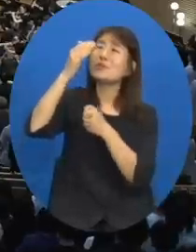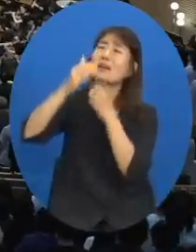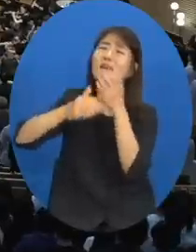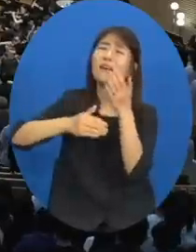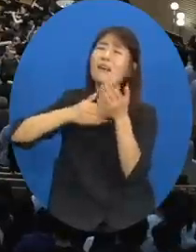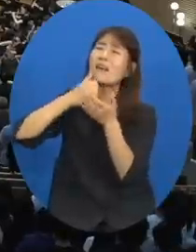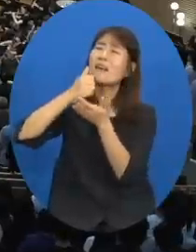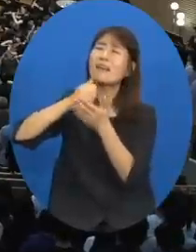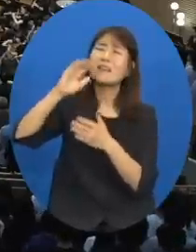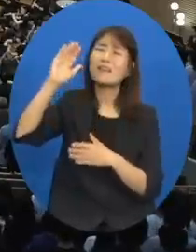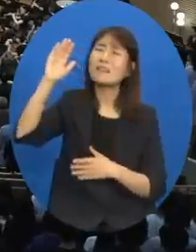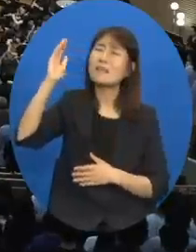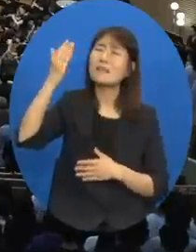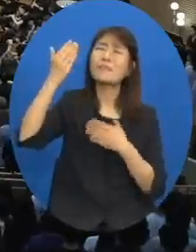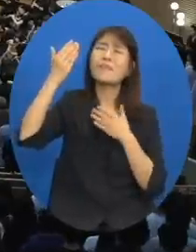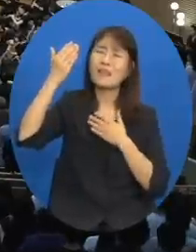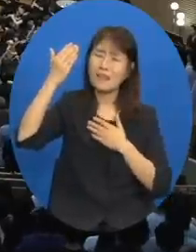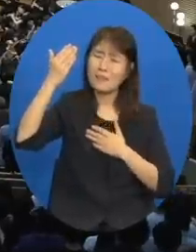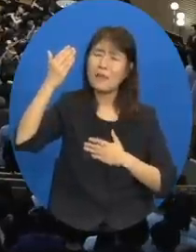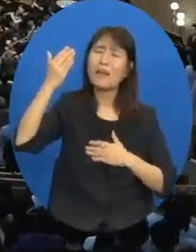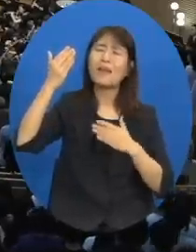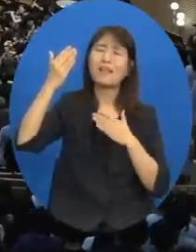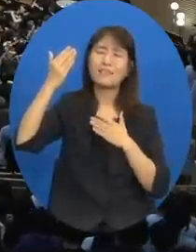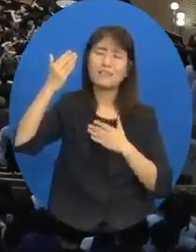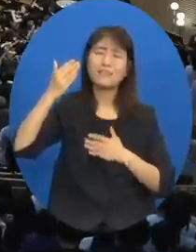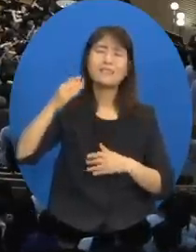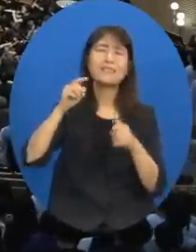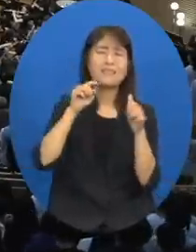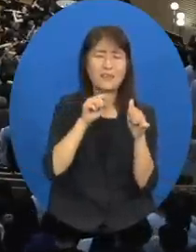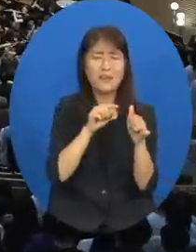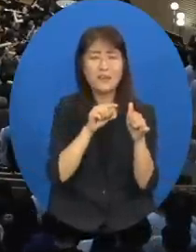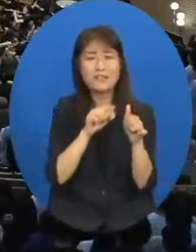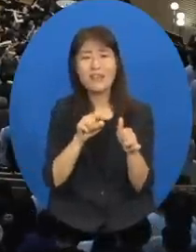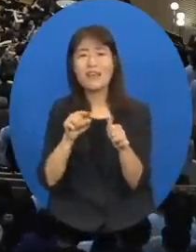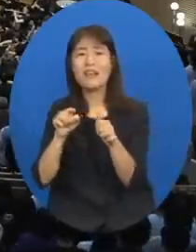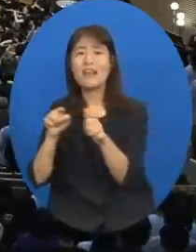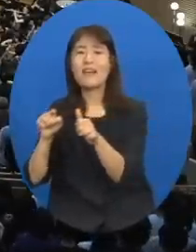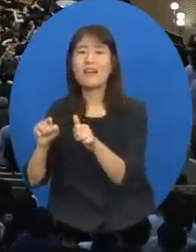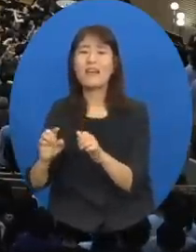주가 하나님의 말씀